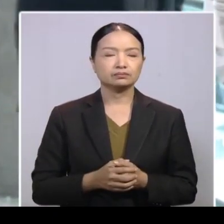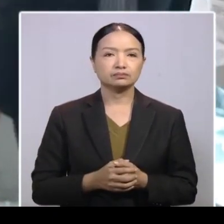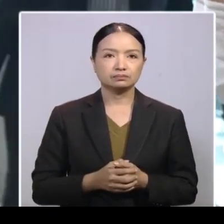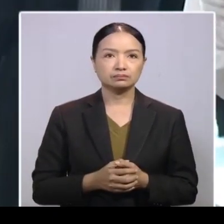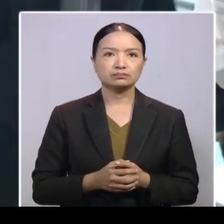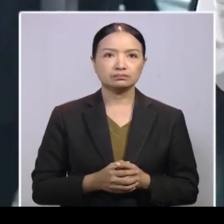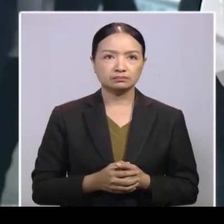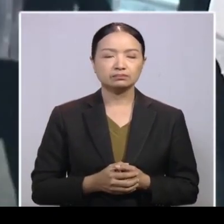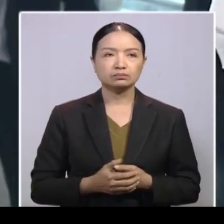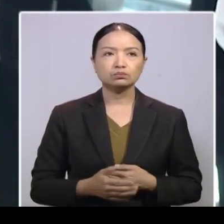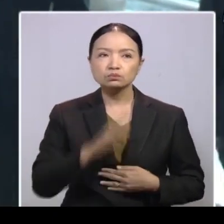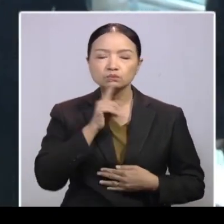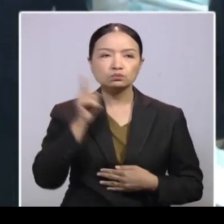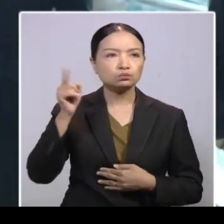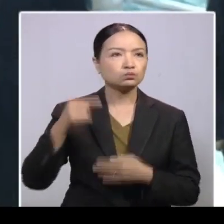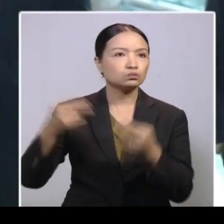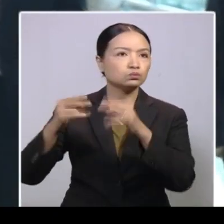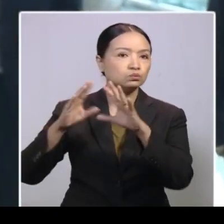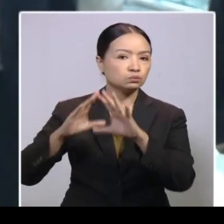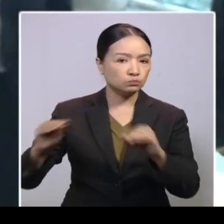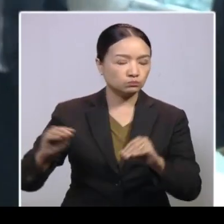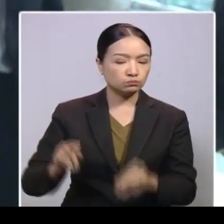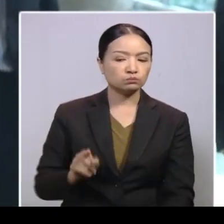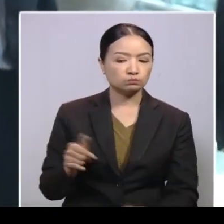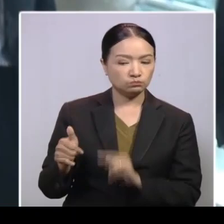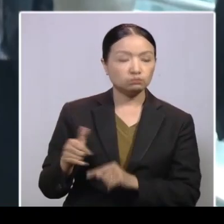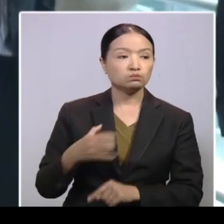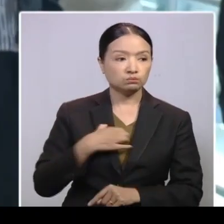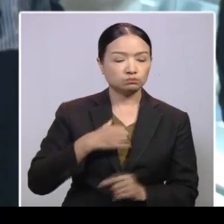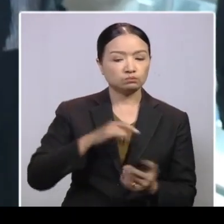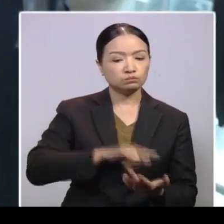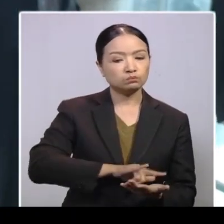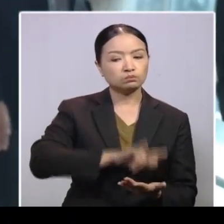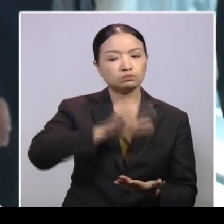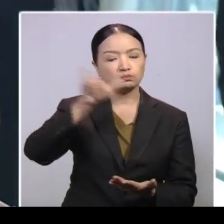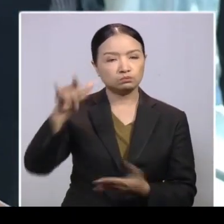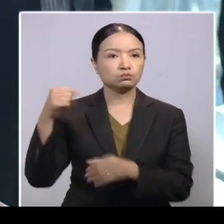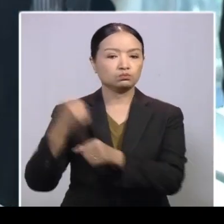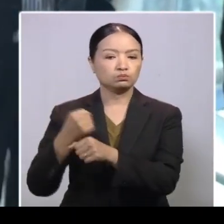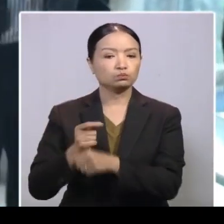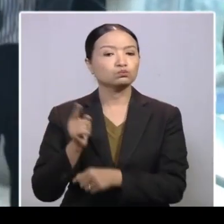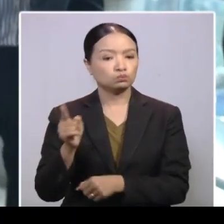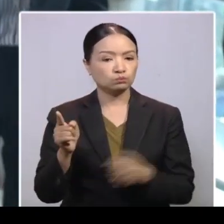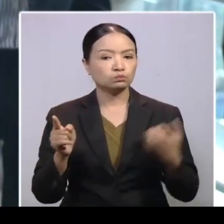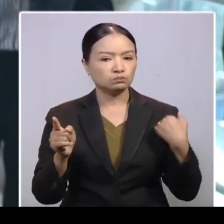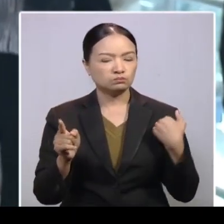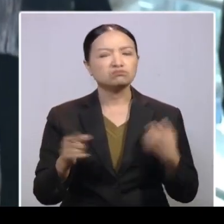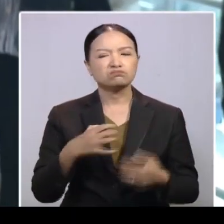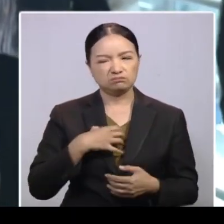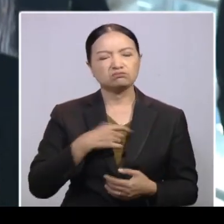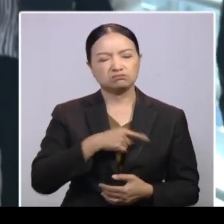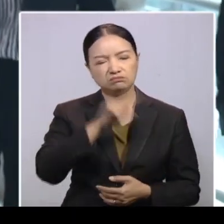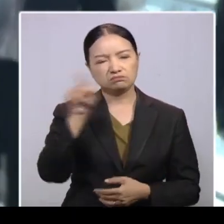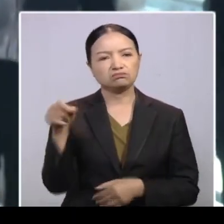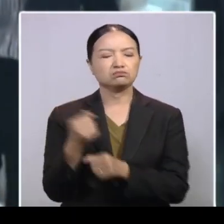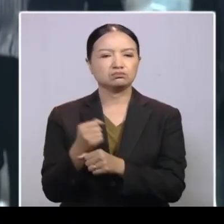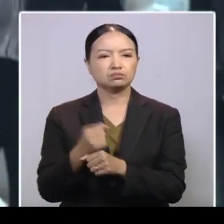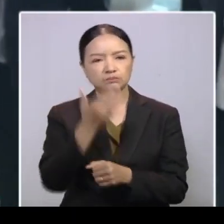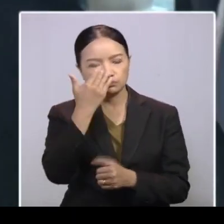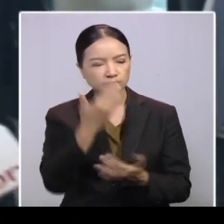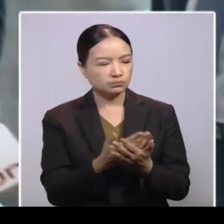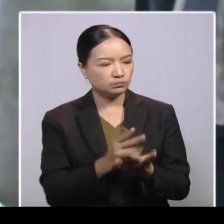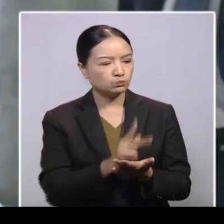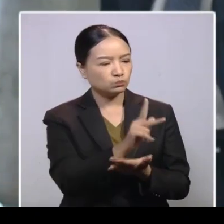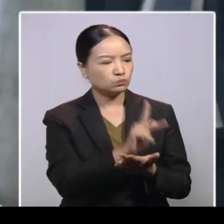ครอบครัวยังอยากจะกลับไปอยู่ไหม เขายังอยากจะกลับครับเพราะว่าเขาประสงค์จะกลับเพราะว่ายังมีหนี้สินในการกู้ยืมไปอยู่ครับพี่ครับครับ